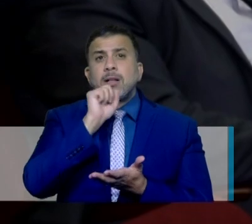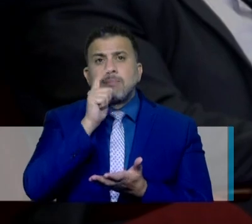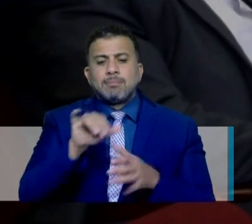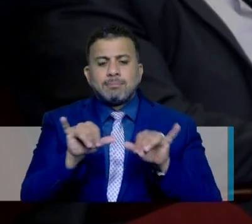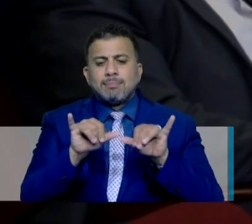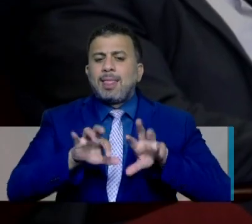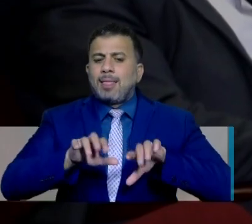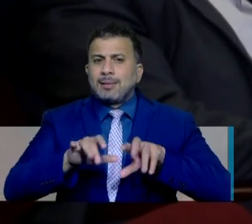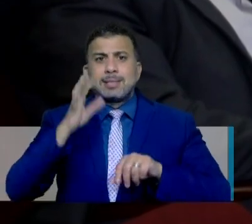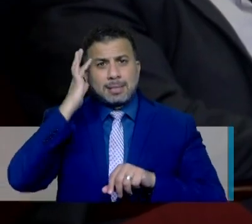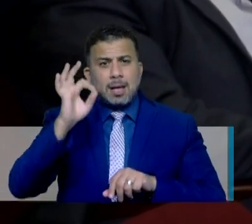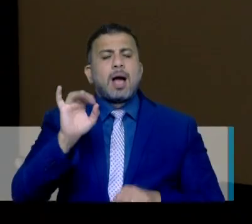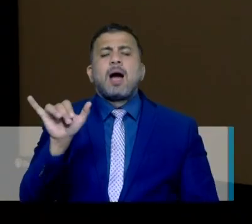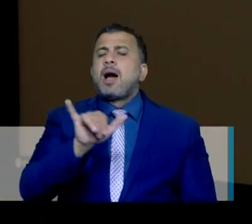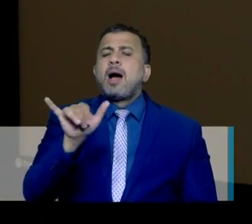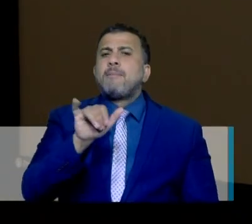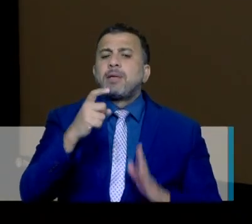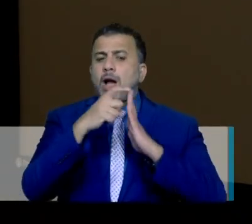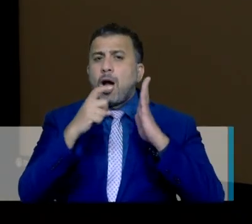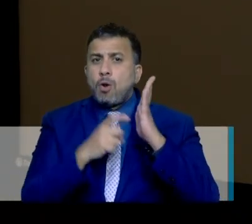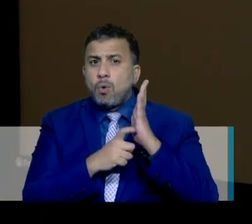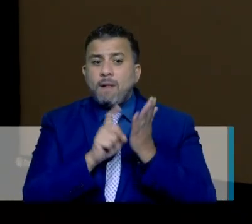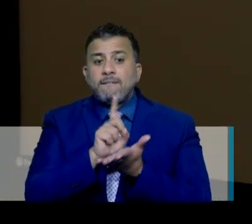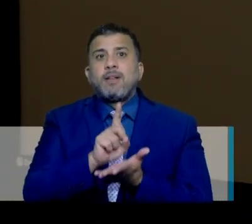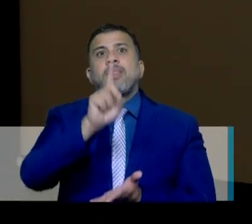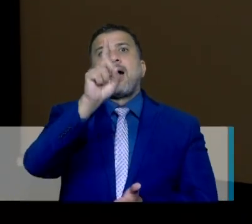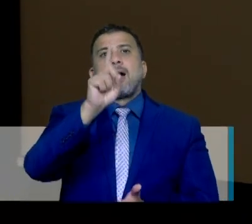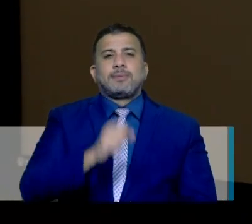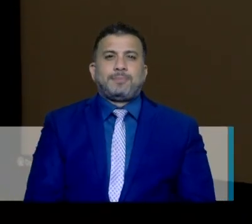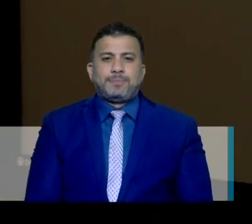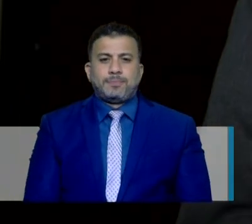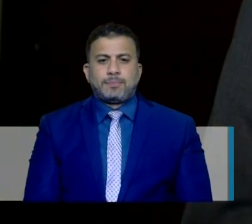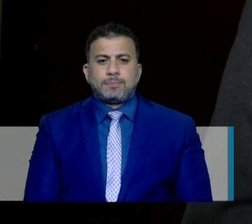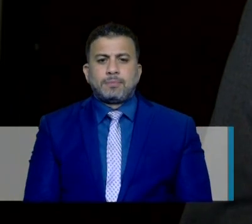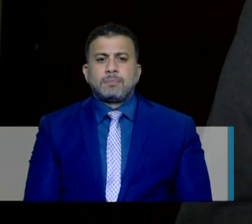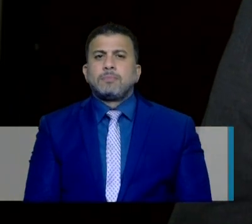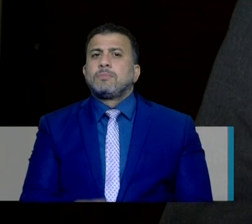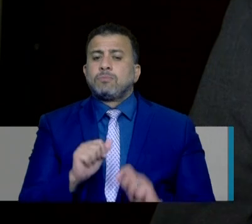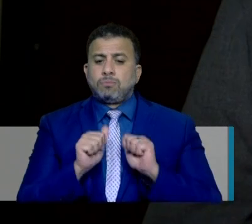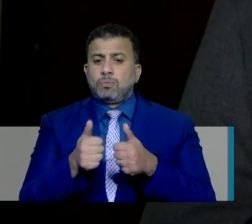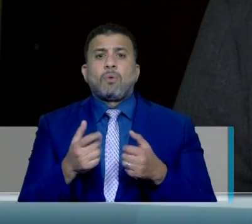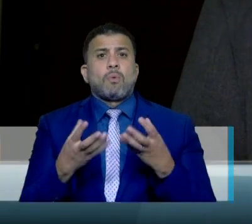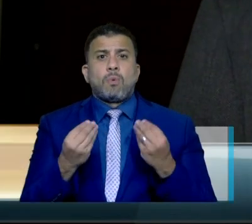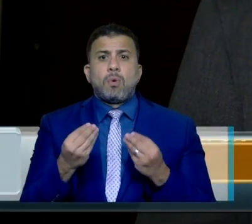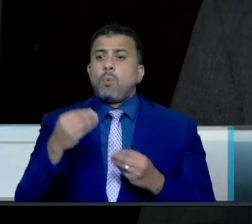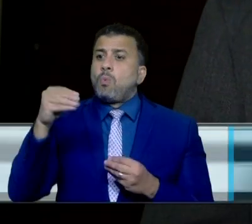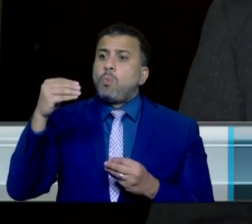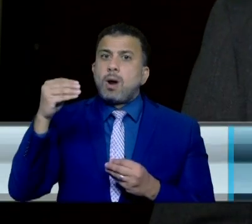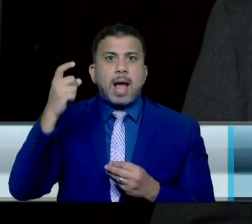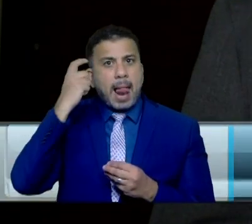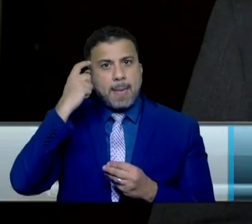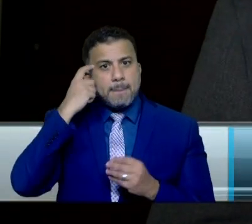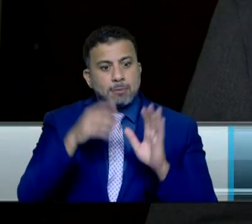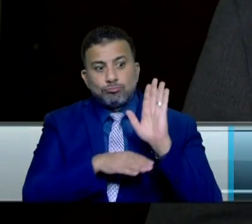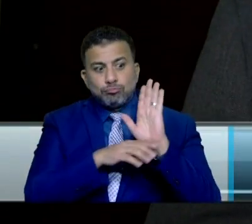الذكاء الاصطناعي واهميه القانون الفضائي هنالك العديد من المشاركين باوراق علميه